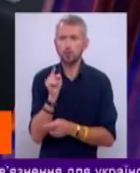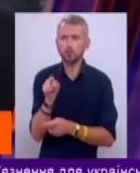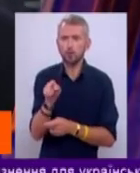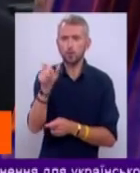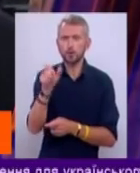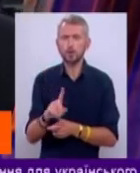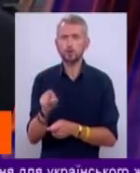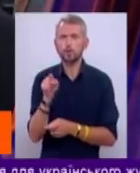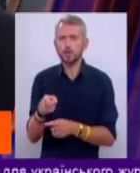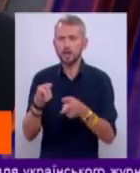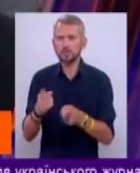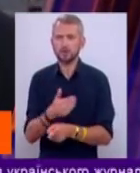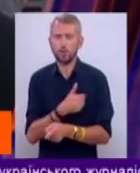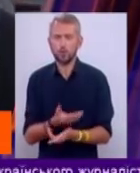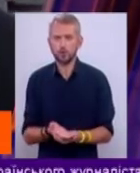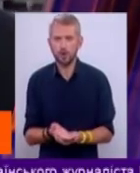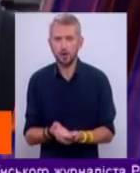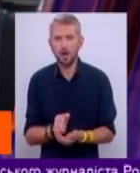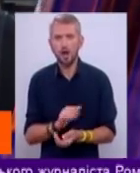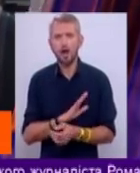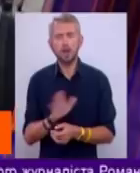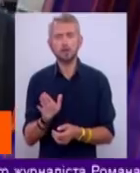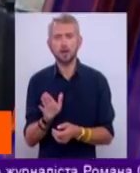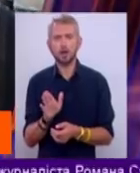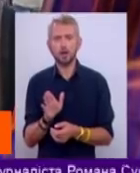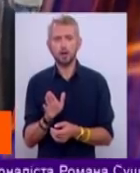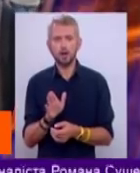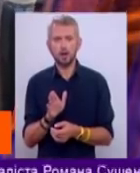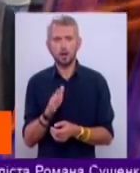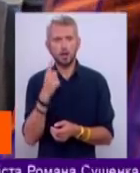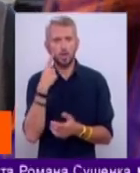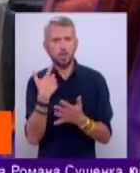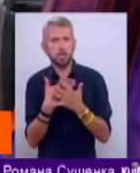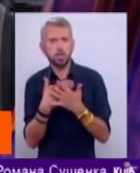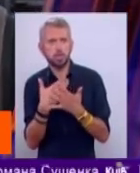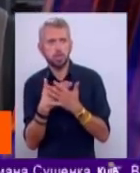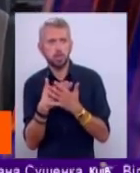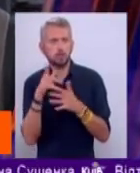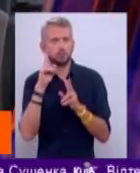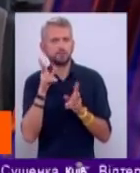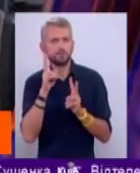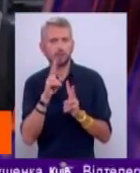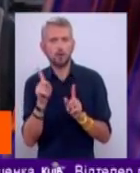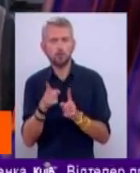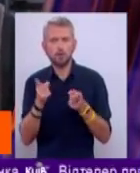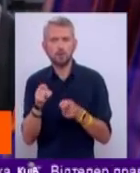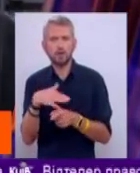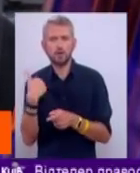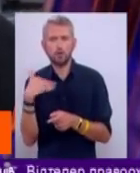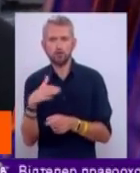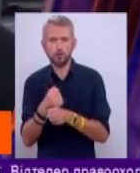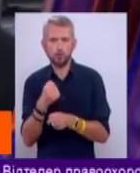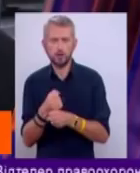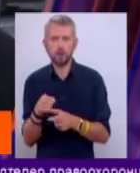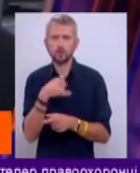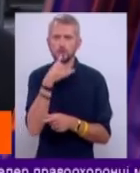людини, що вона насправді хоче. А не губитися в догадках, що вона насправді не хоче робити. Чи